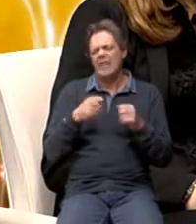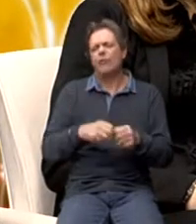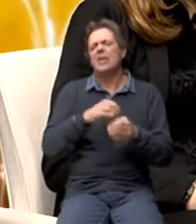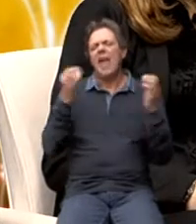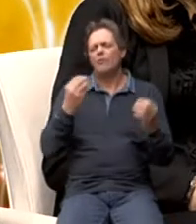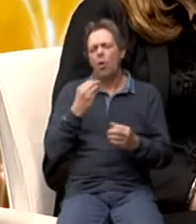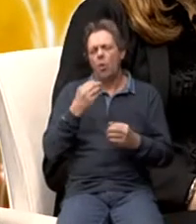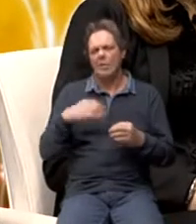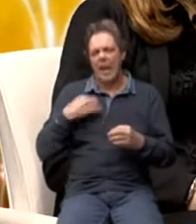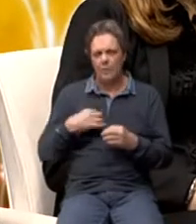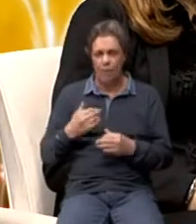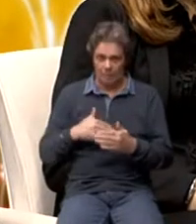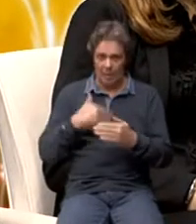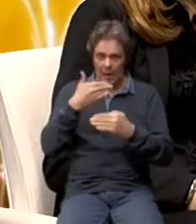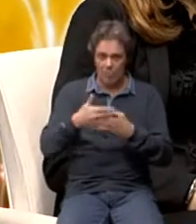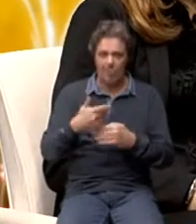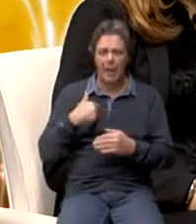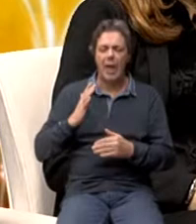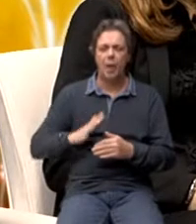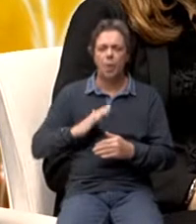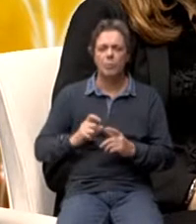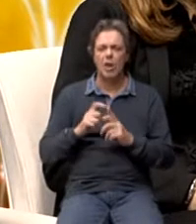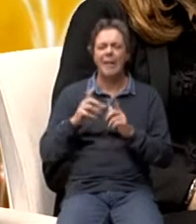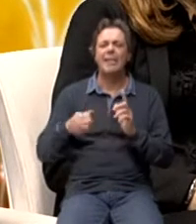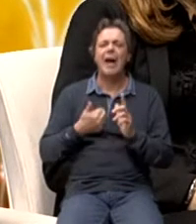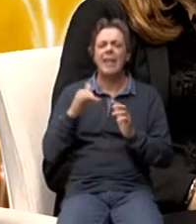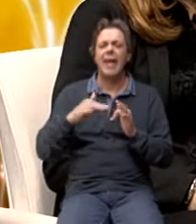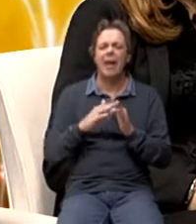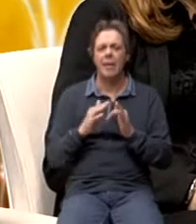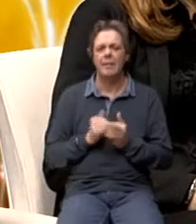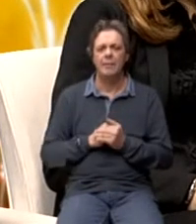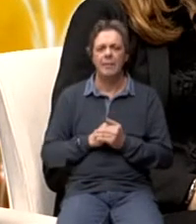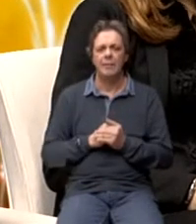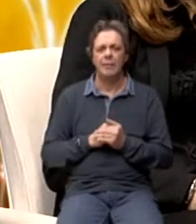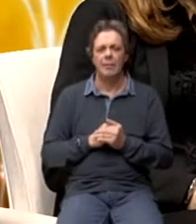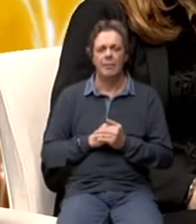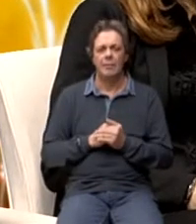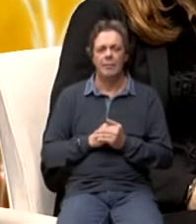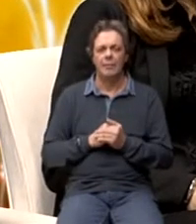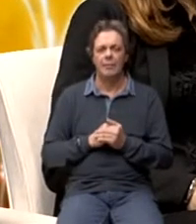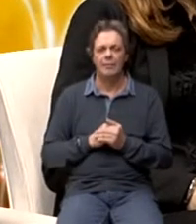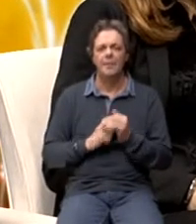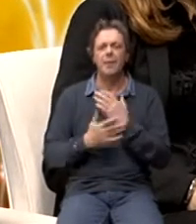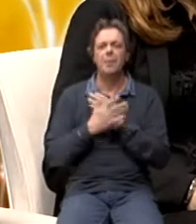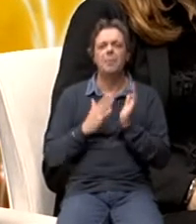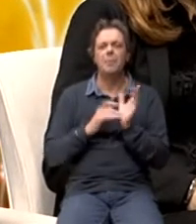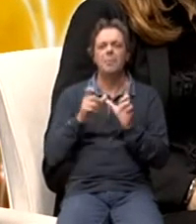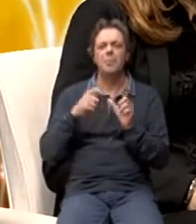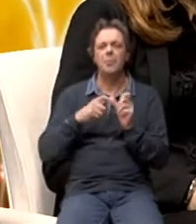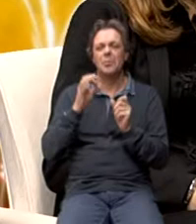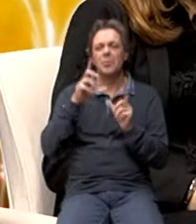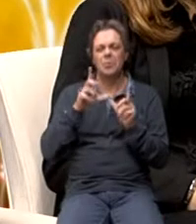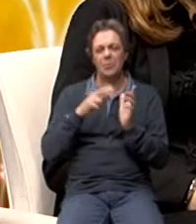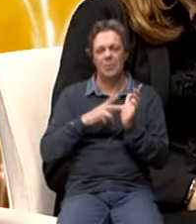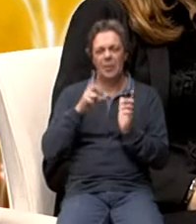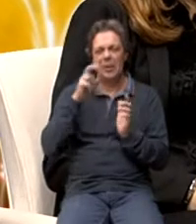nasuprot mene gospođa Darija Musulin. Musulin, već sam vas dva,